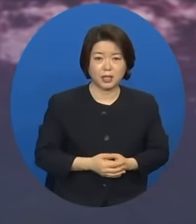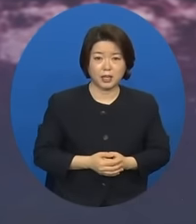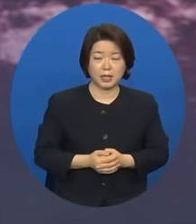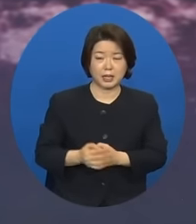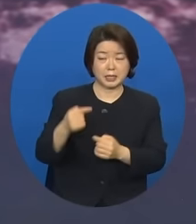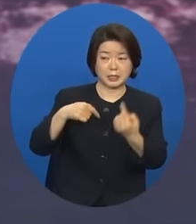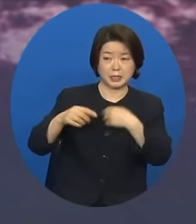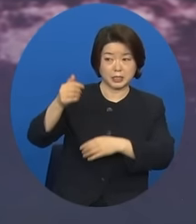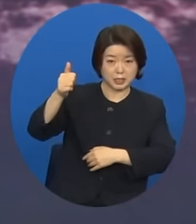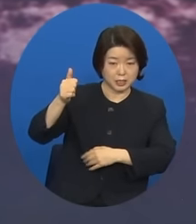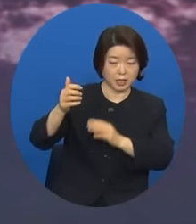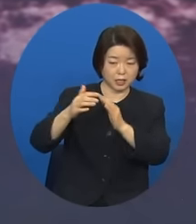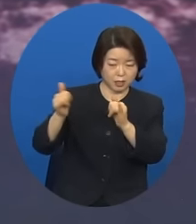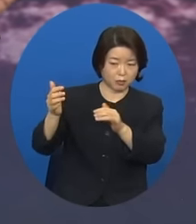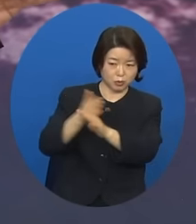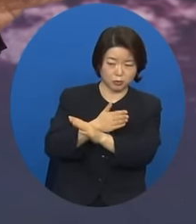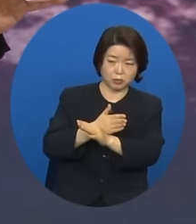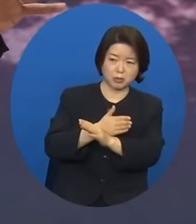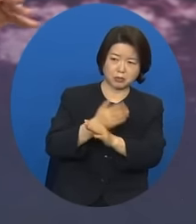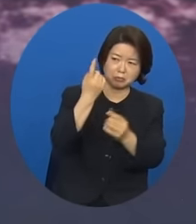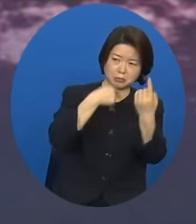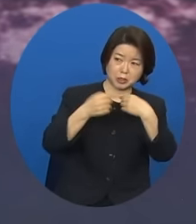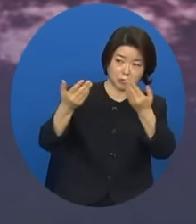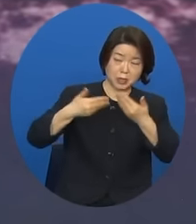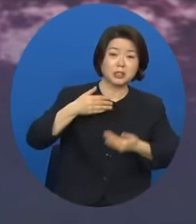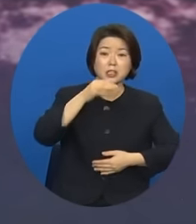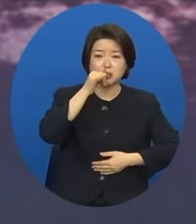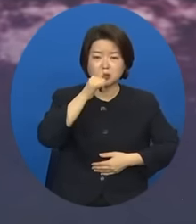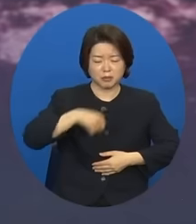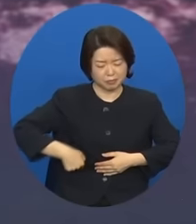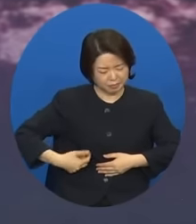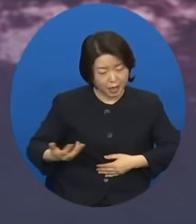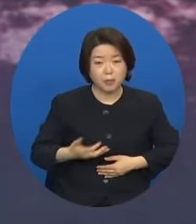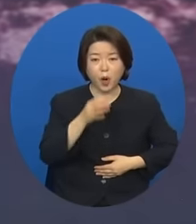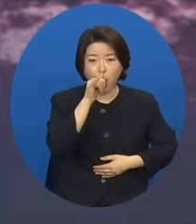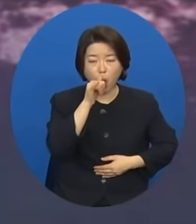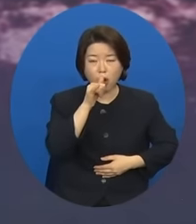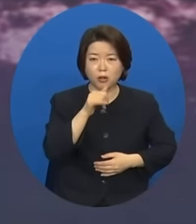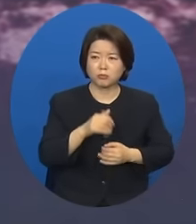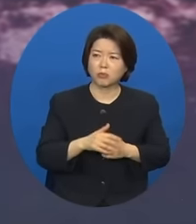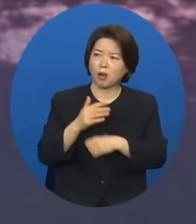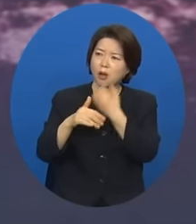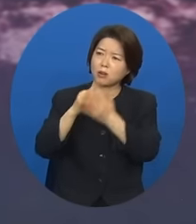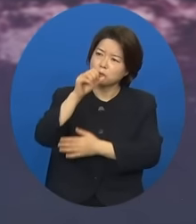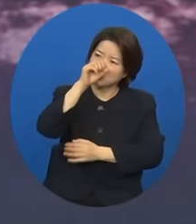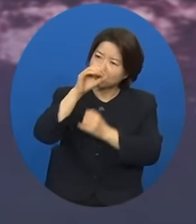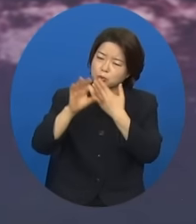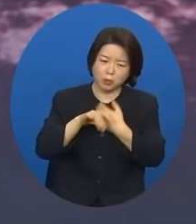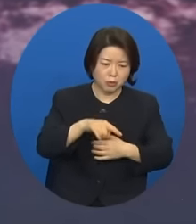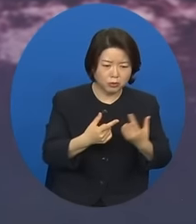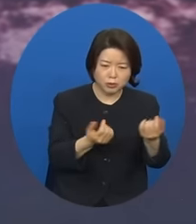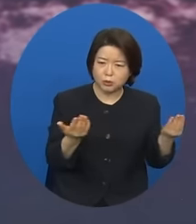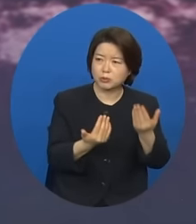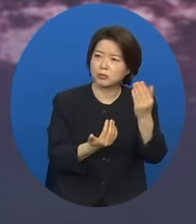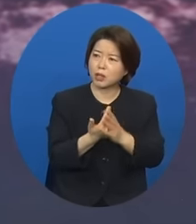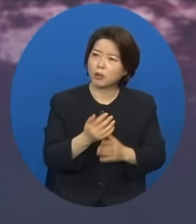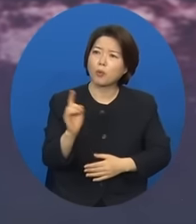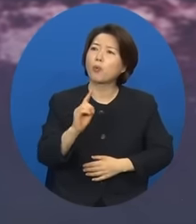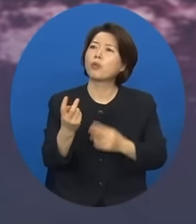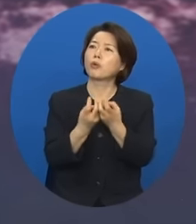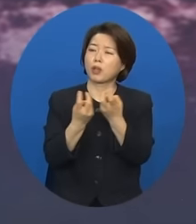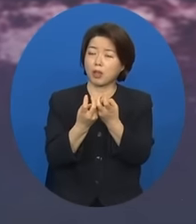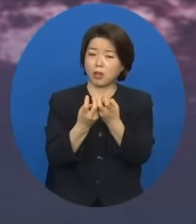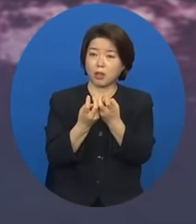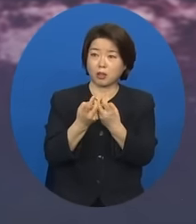터의 상처가 있었고 아픔이 있어서 하나님이 선하시다는 어떻게 이런 일이 있을 수 있나라고 생각을